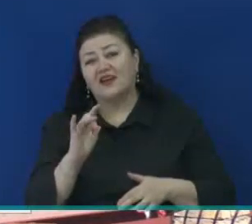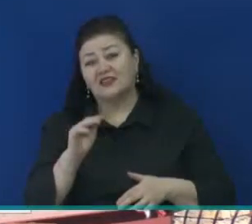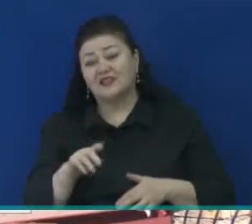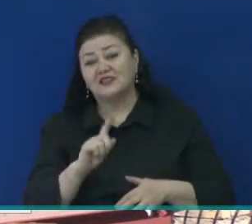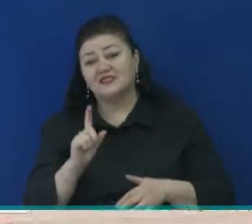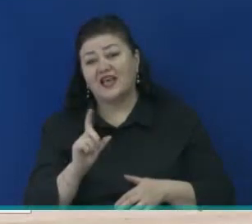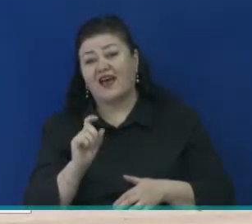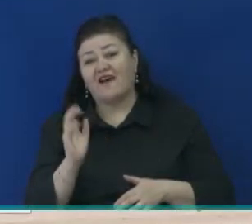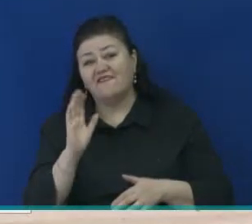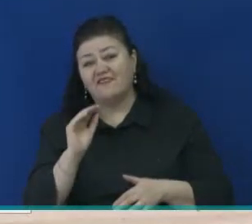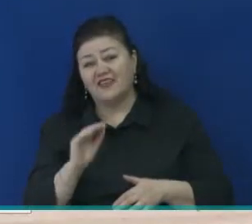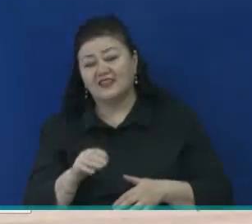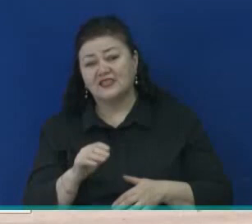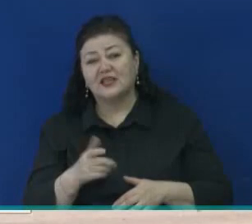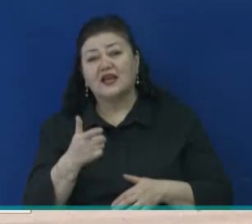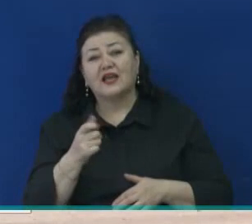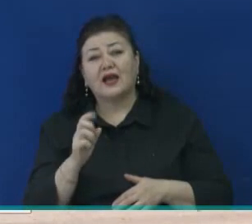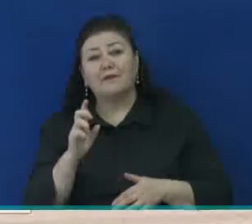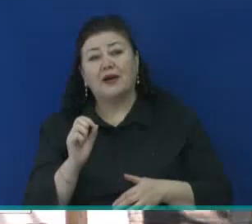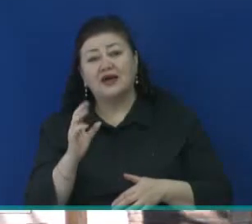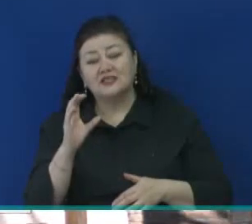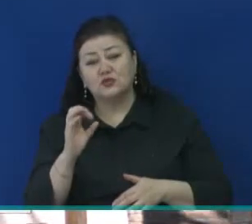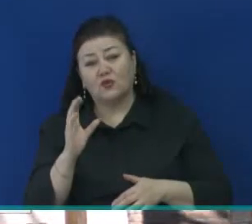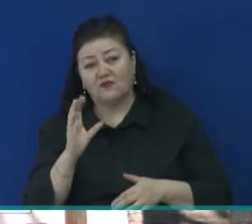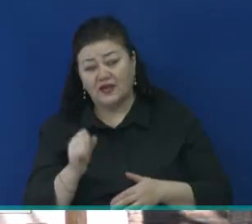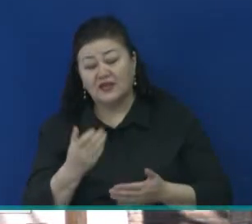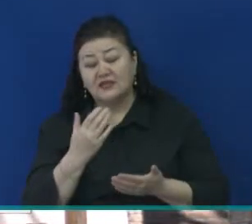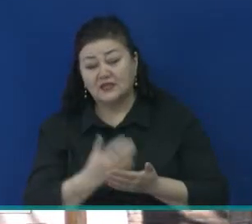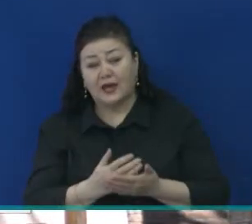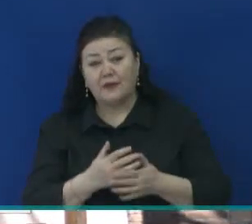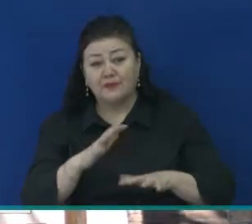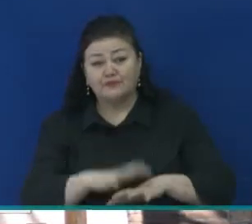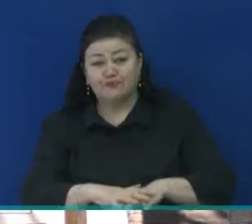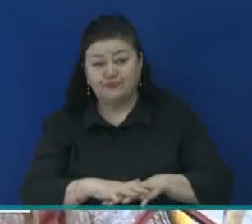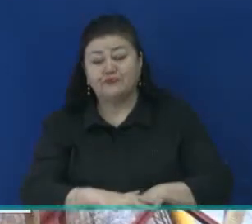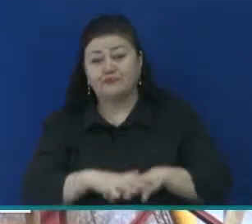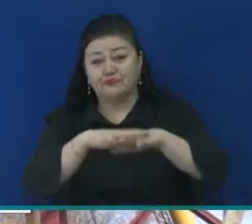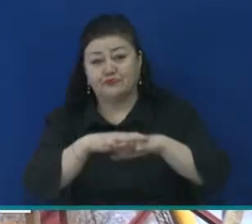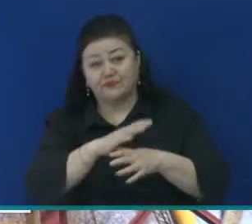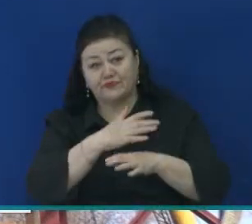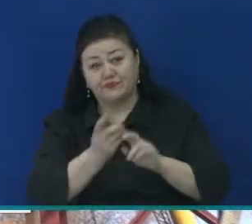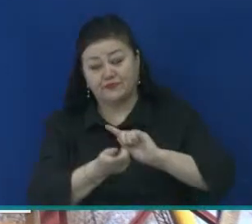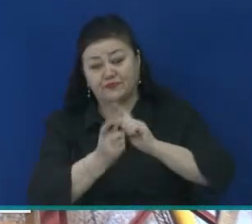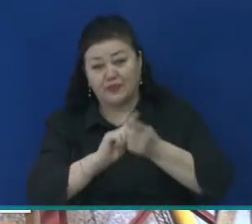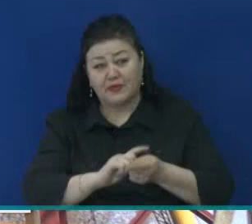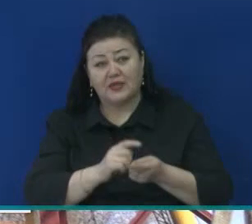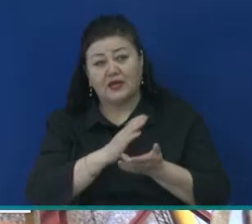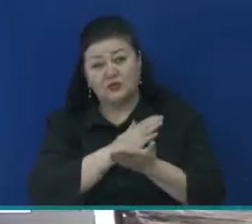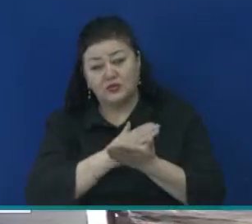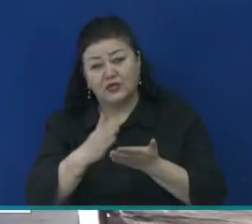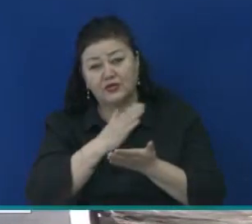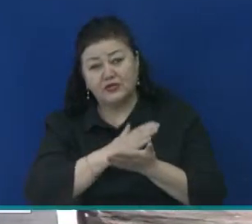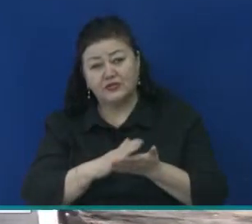институт қазандықтарында батарея циклоны орнатылмақ. Бұл құрылғы сөмке сүзгілермен бірге ауаны тазартуды күшейтуге мүмкіндік береді.